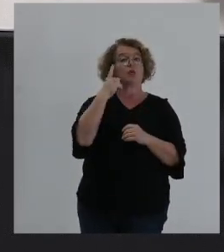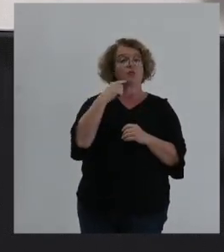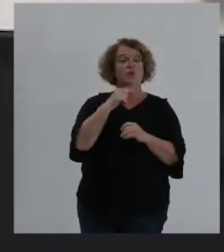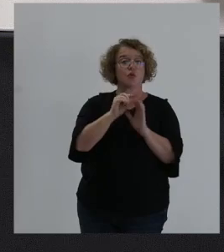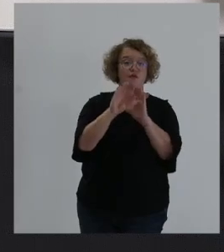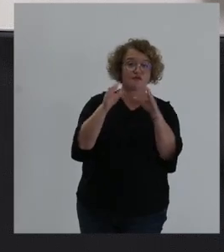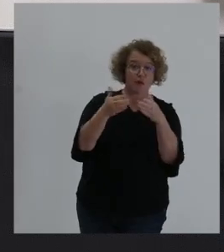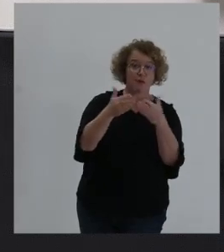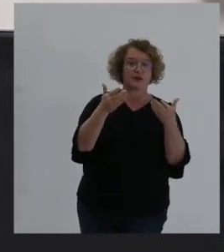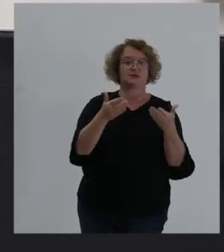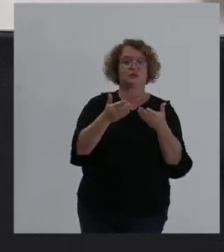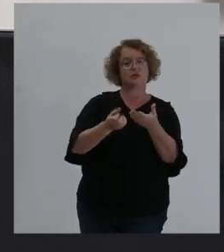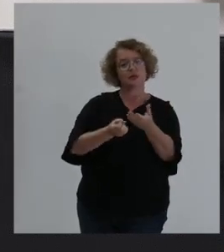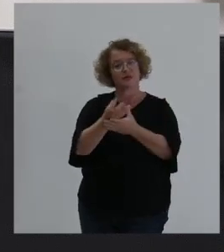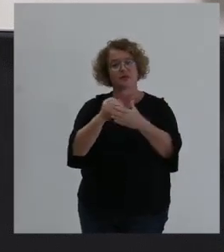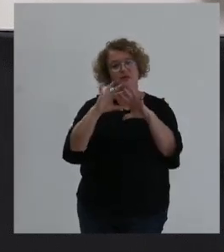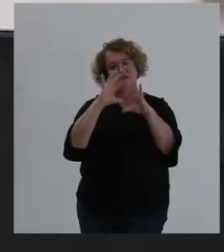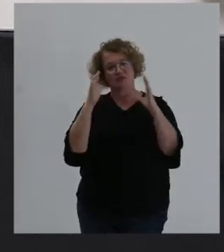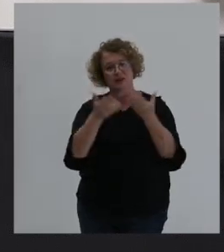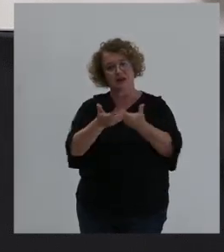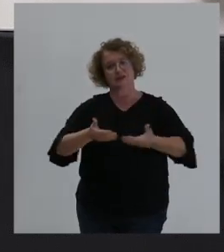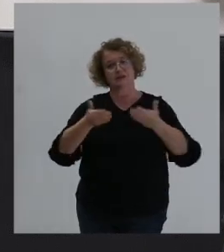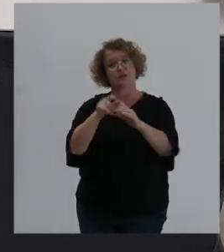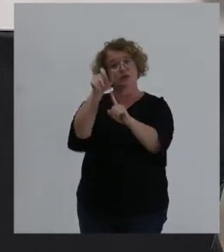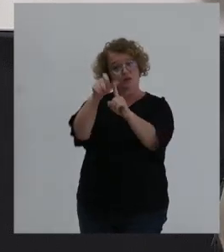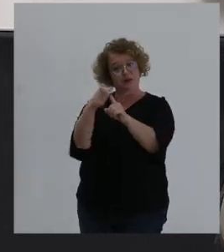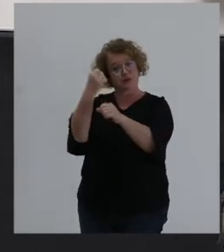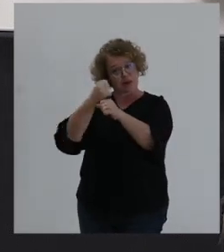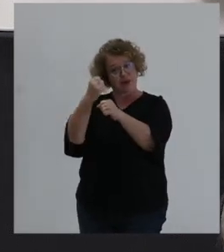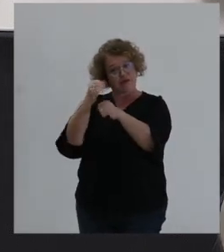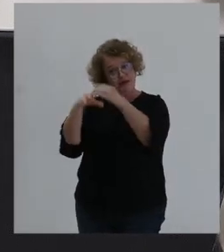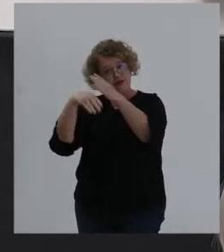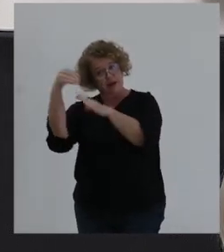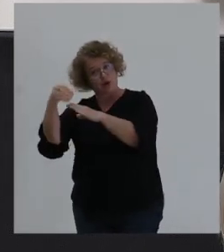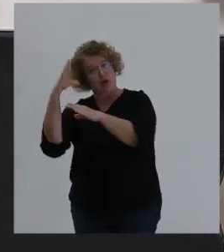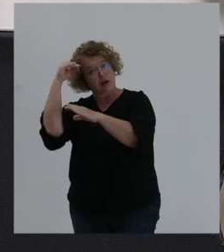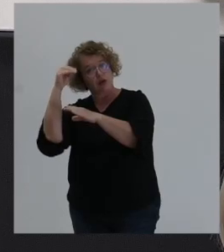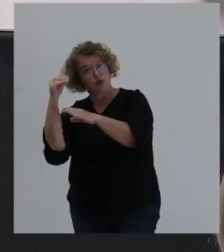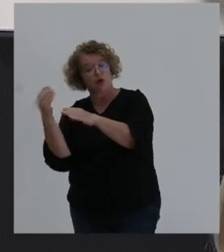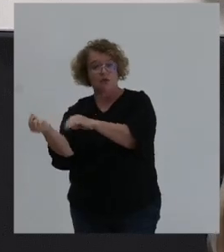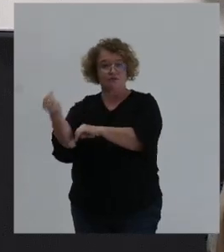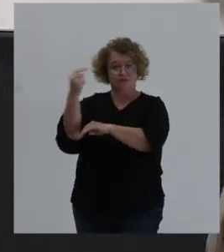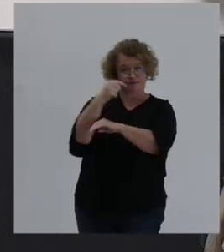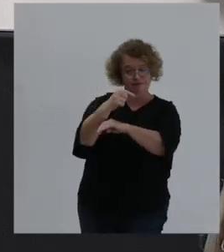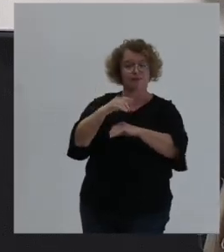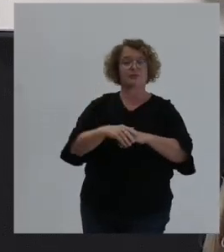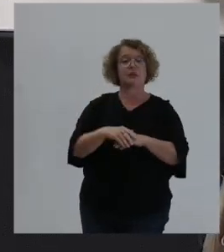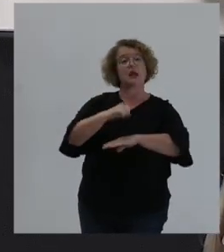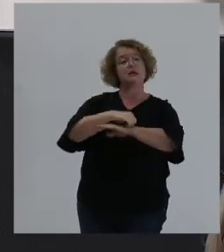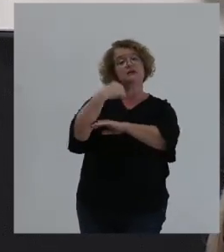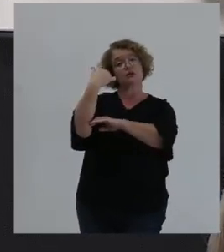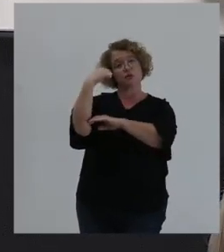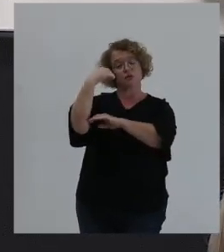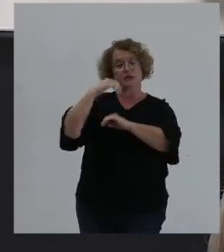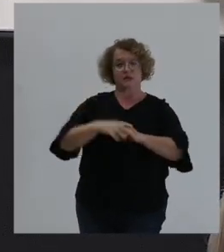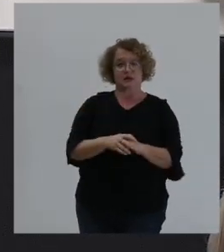à l'information des étudiants, notamment en situation de salariat, et pour s'appuyer évidemment des processus qui sont déjà mis en œuvre,